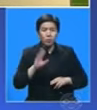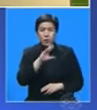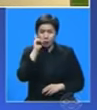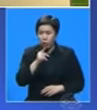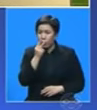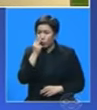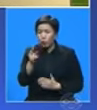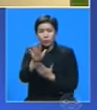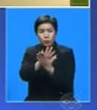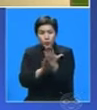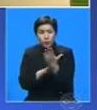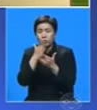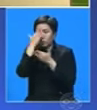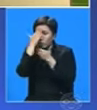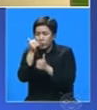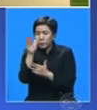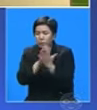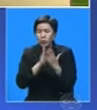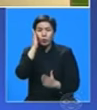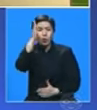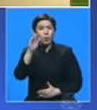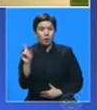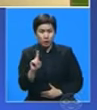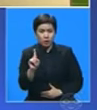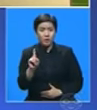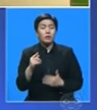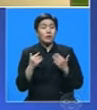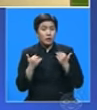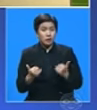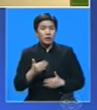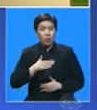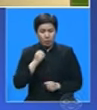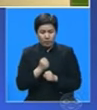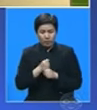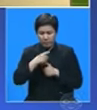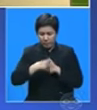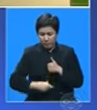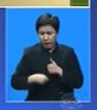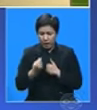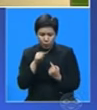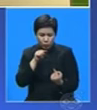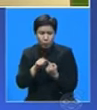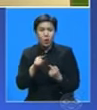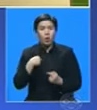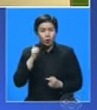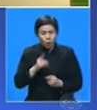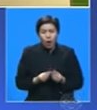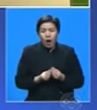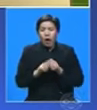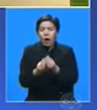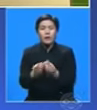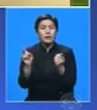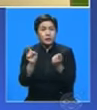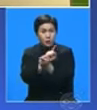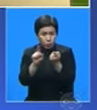องว่าบ้านเมืองจะไปอย่างไรแล้วก็เราจะได้ปฏิบัติตัวได้ถูกนะครับบางคนอาจจะต้องเสียสละบ้างบาง